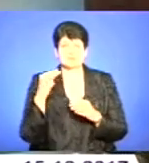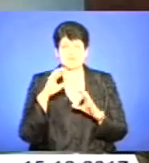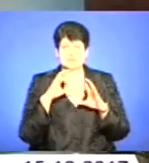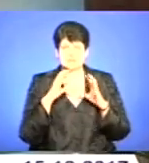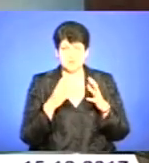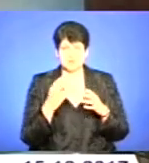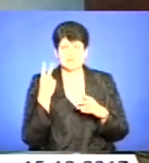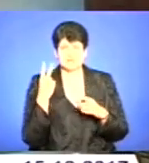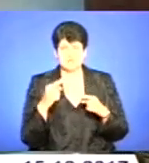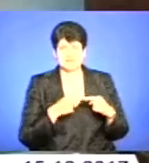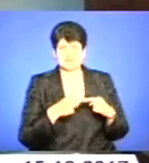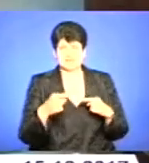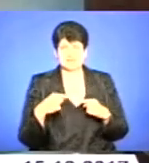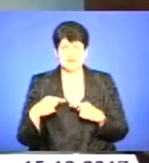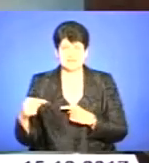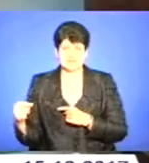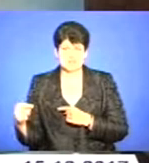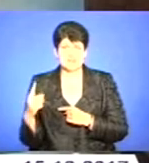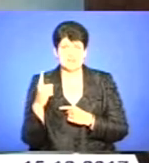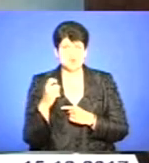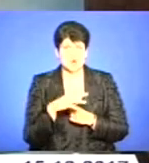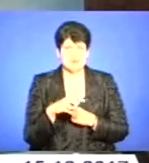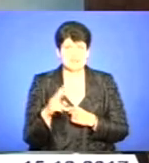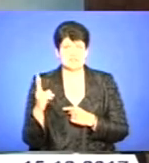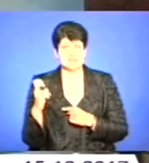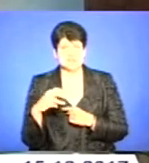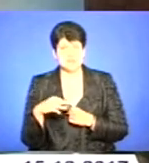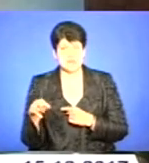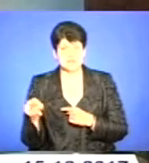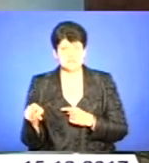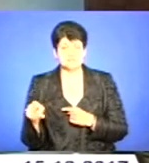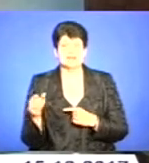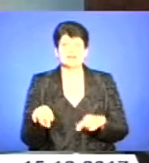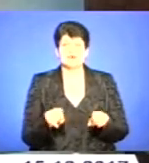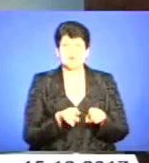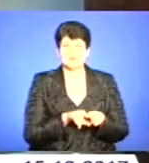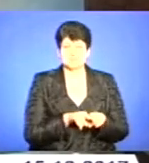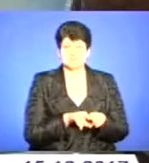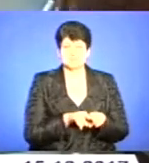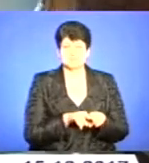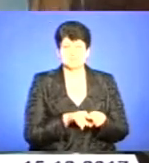двох дистанціях, на 100 метрів, 200 метрів. І також